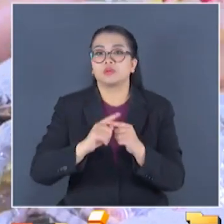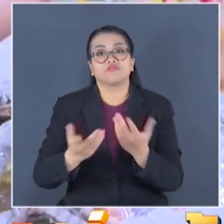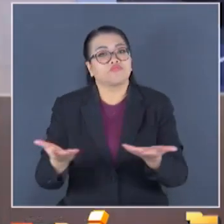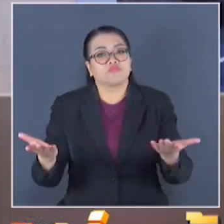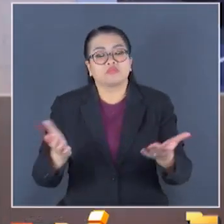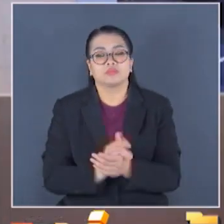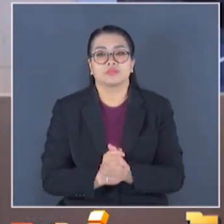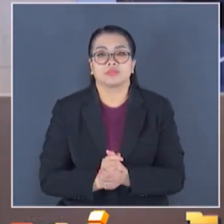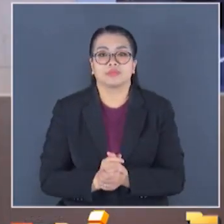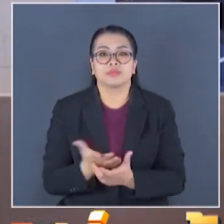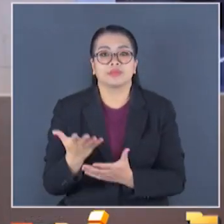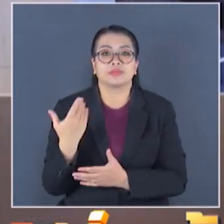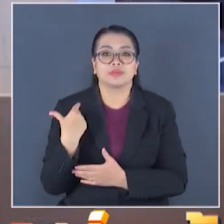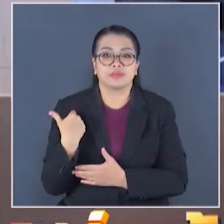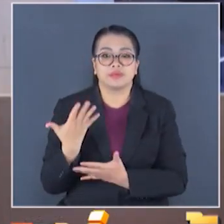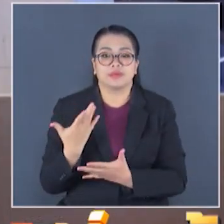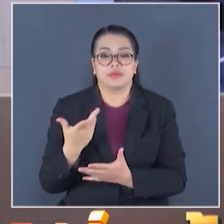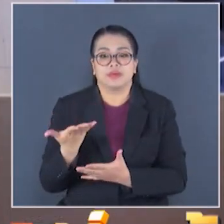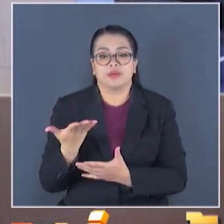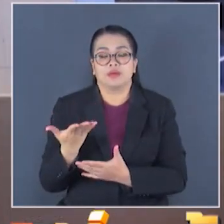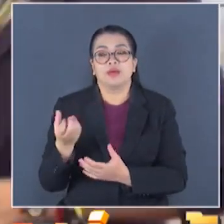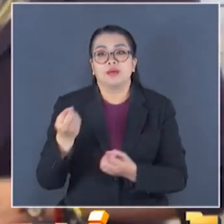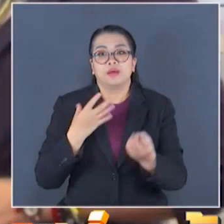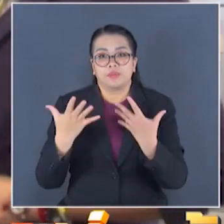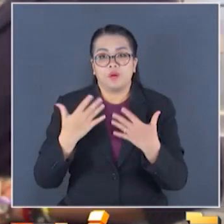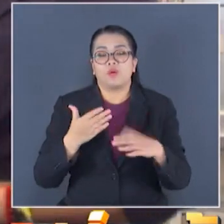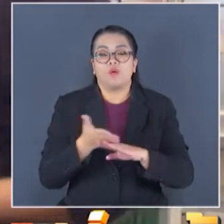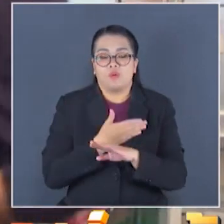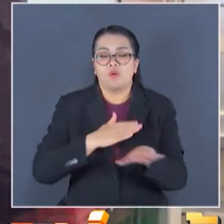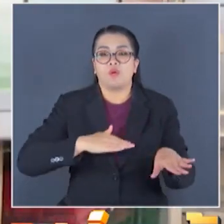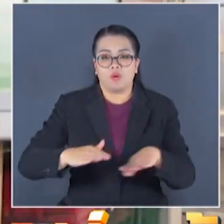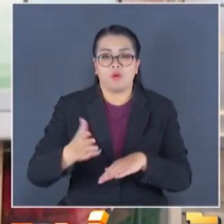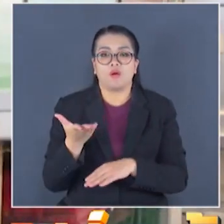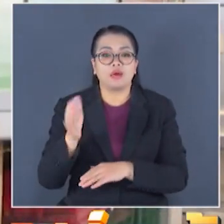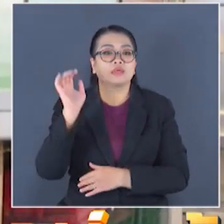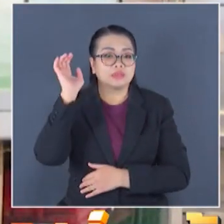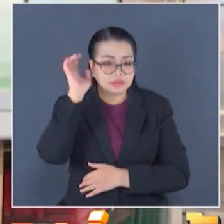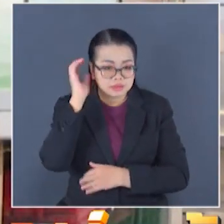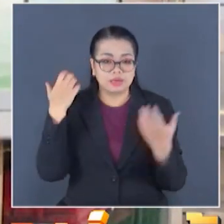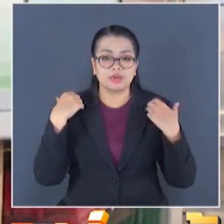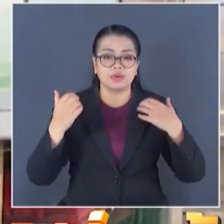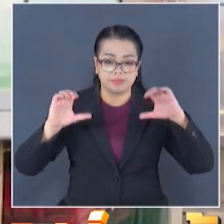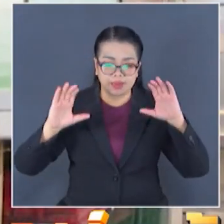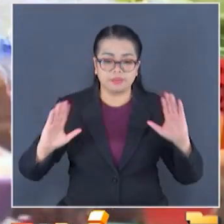นะคะคุณผชมครัแล้วก็ทางคอนุสอนกบวาพร้มขอใหประชาชนเชอมัว